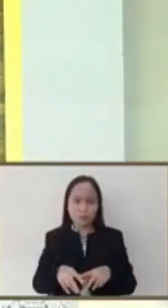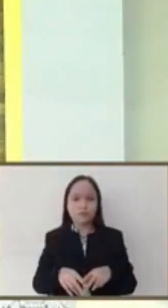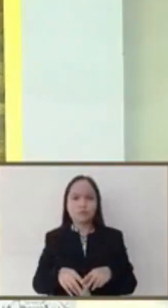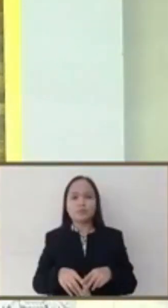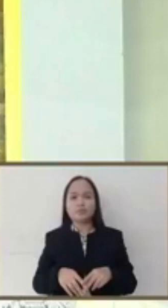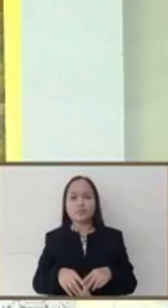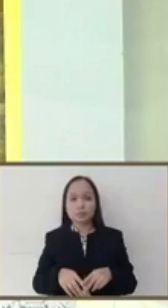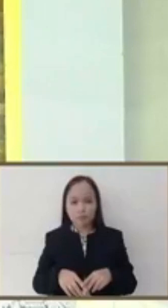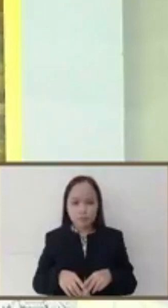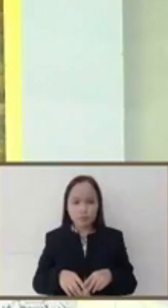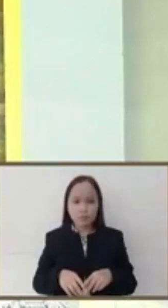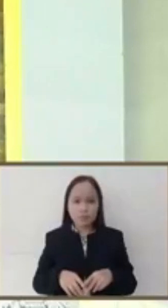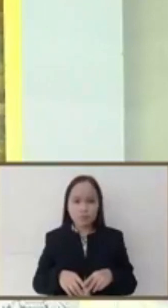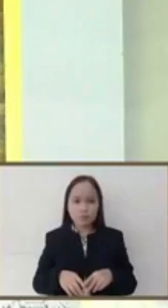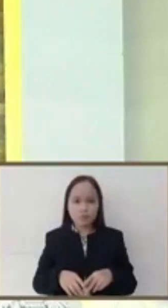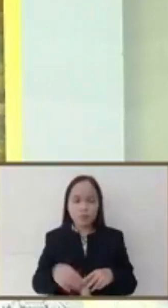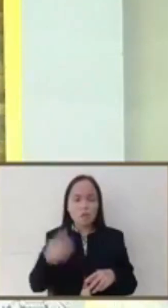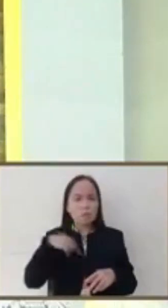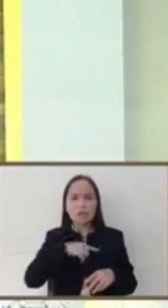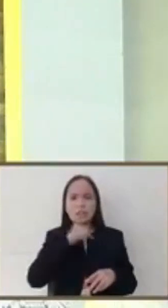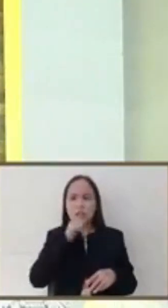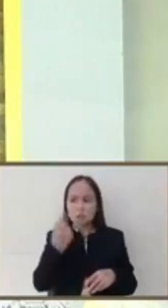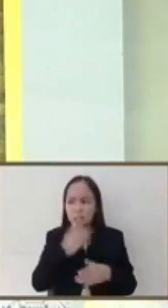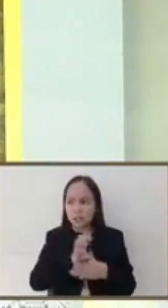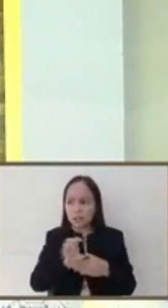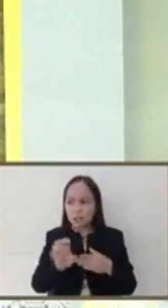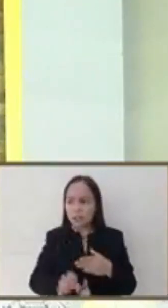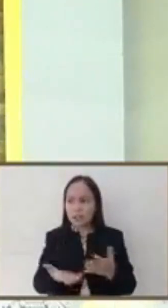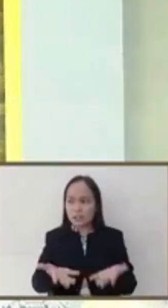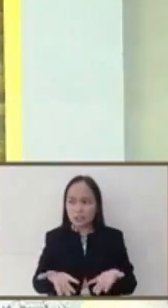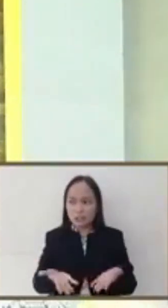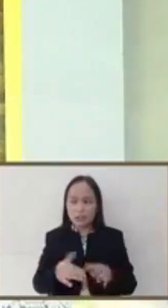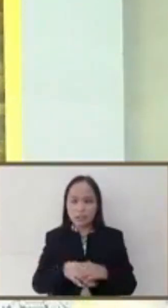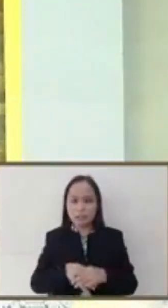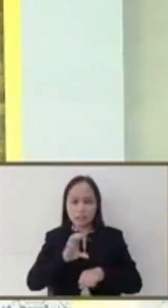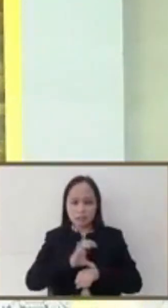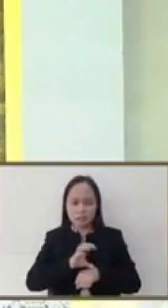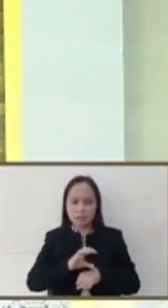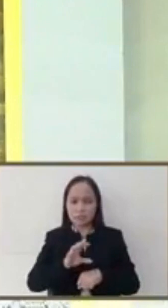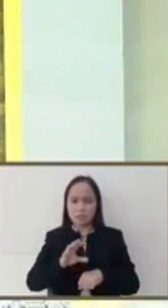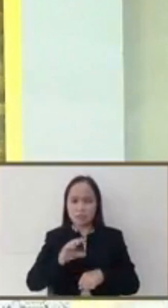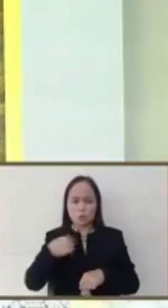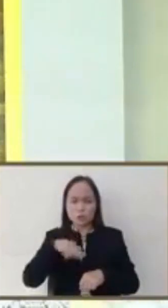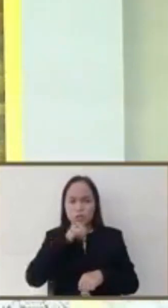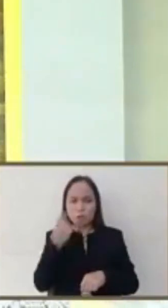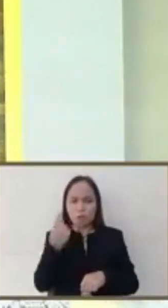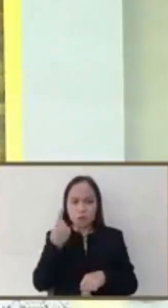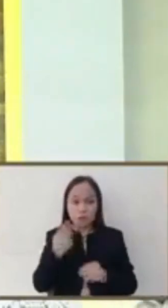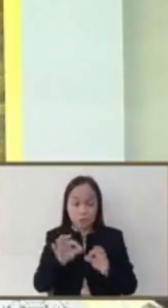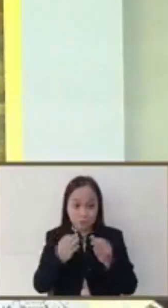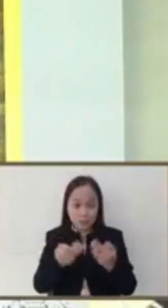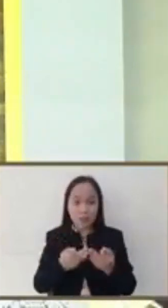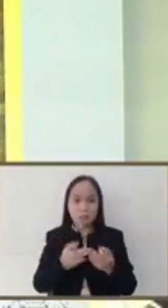Imagine that, na hindi po tayo nagwawakas dito, mga kapatid, simbahan po natin. Hindi lamang po pamilya ang ating mission,